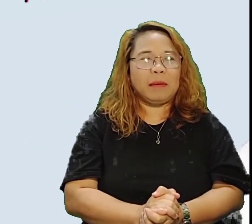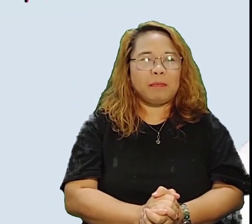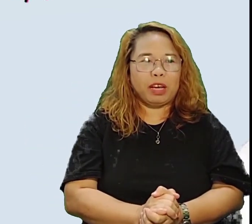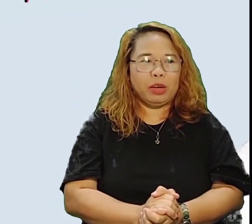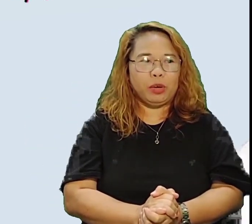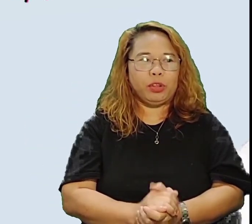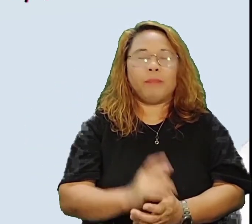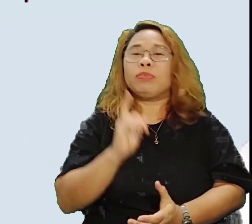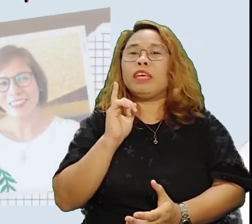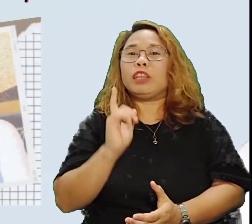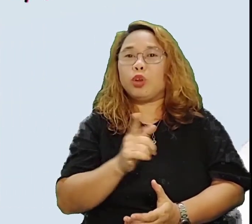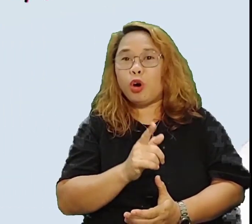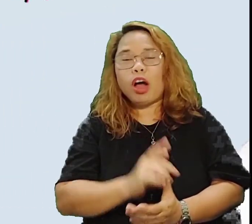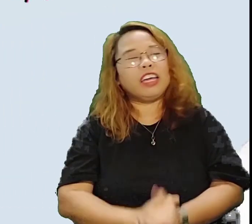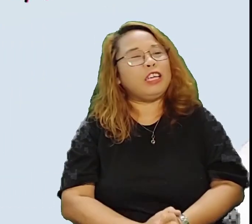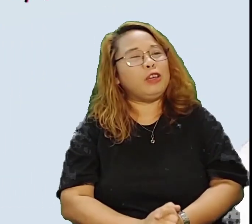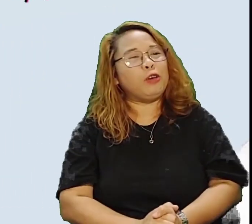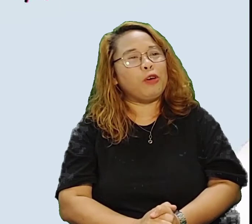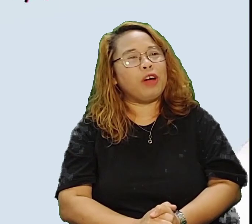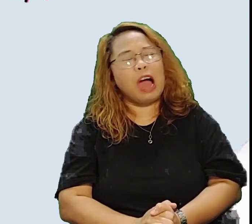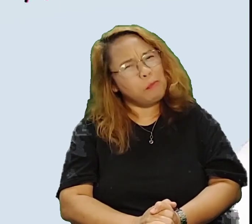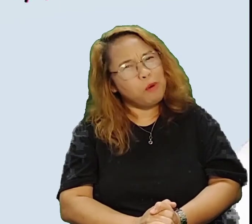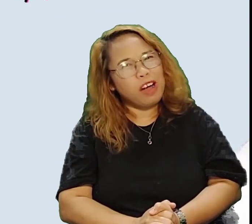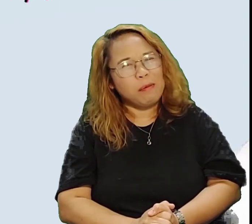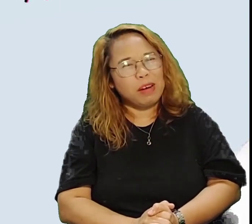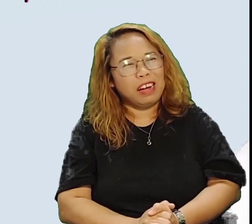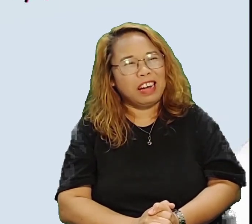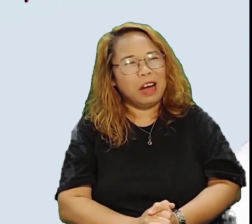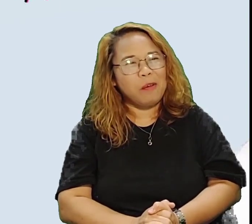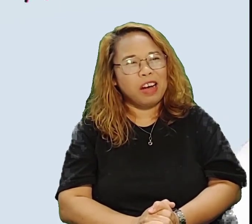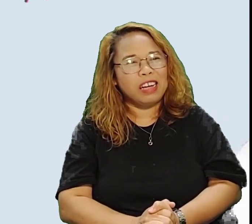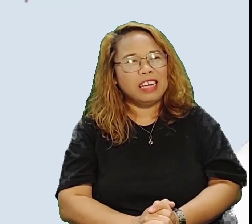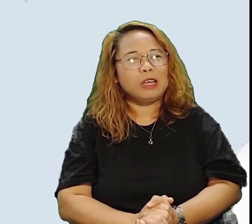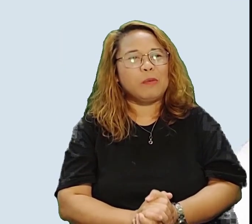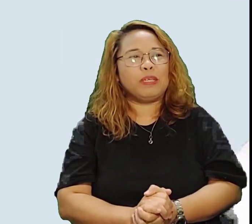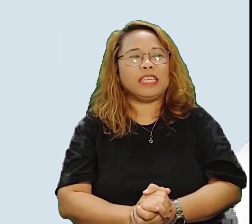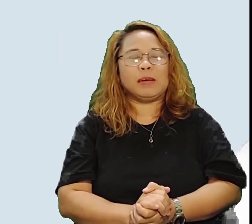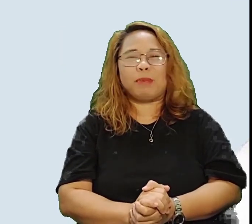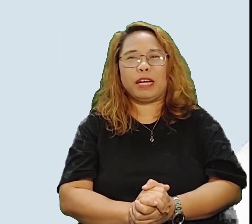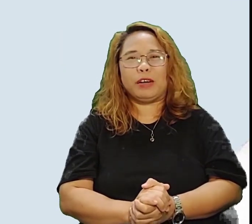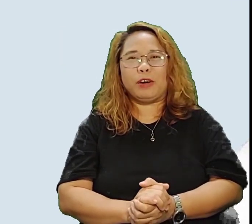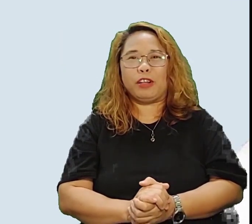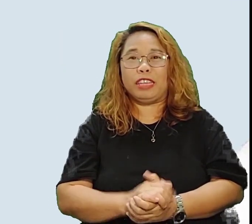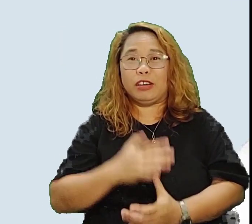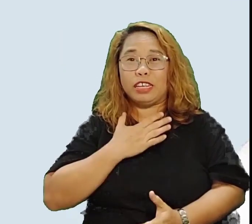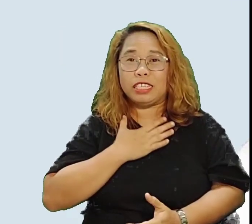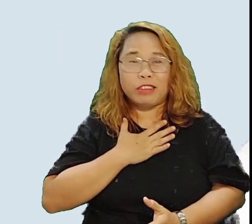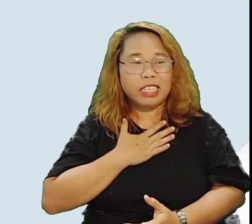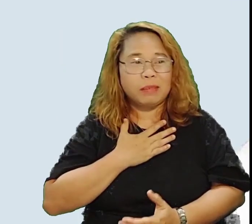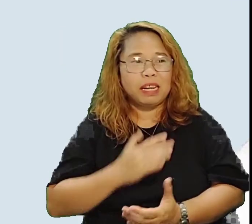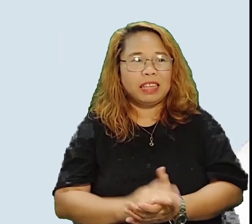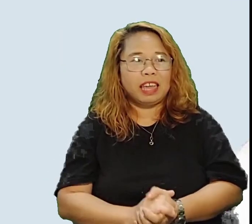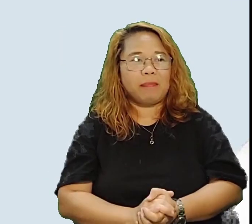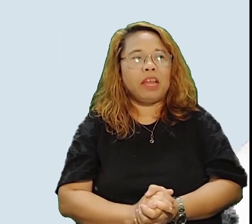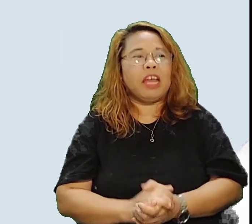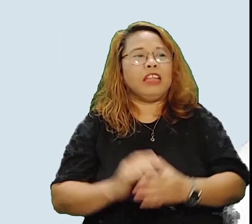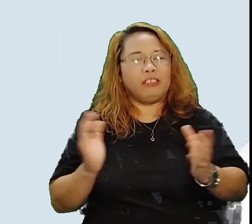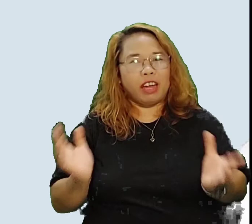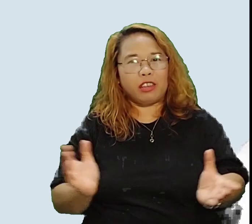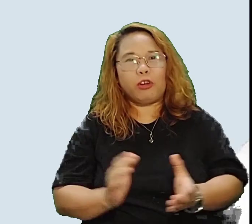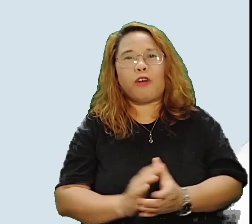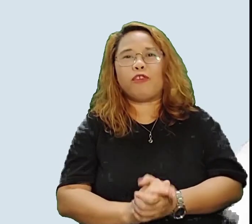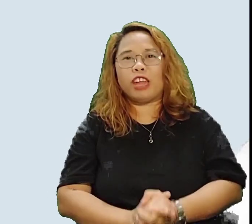ng ating Panginoon. Ito ang inyong kapwa kamanggagawa sa ubusan ng Panginoon, Deaconess Resi